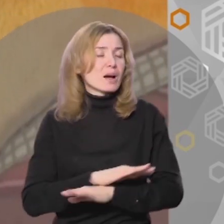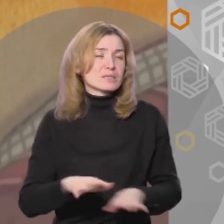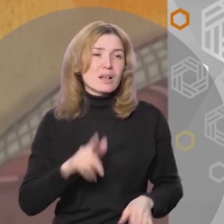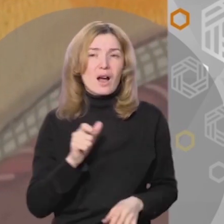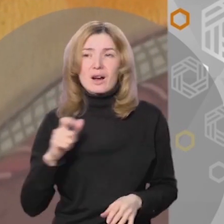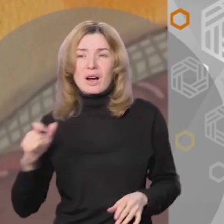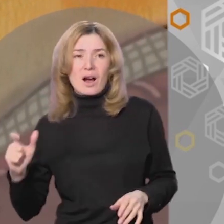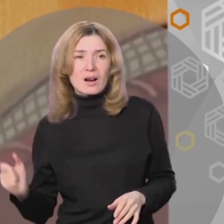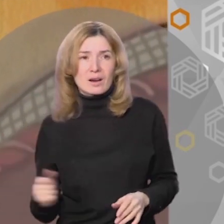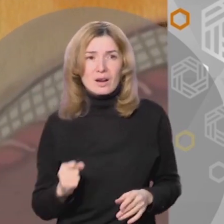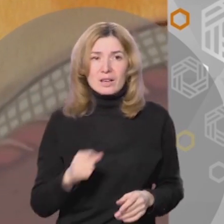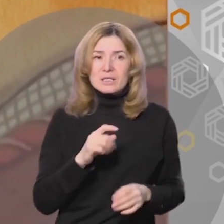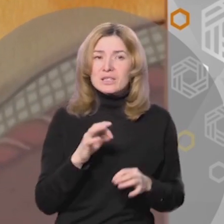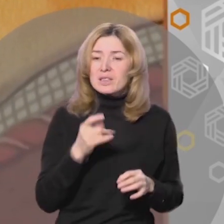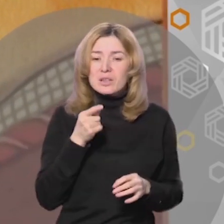опоздал.